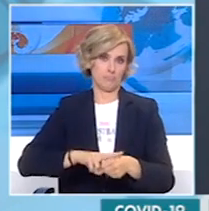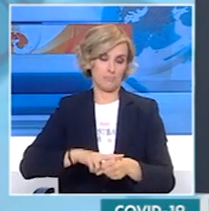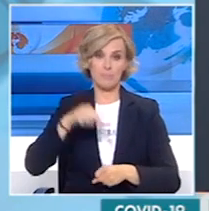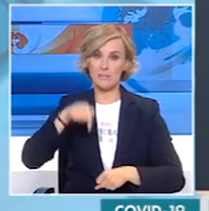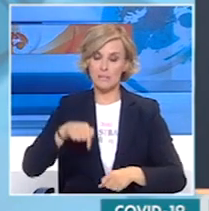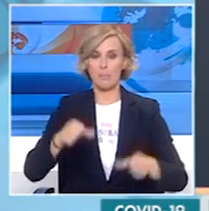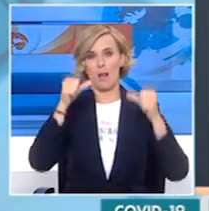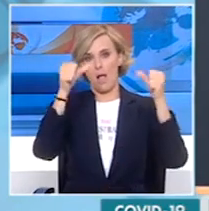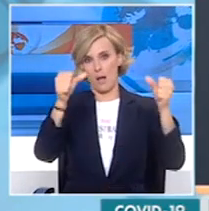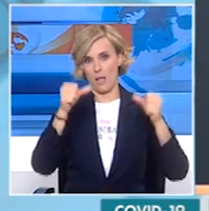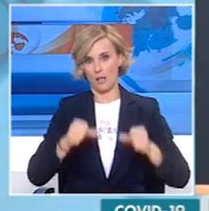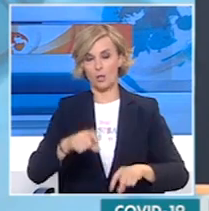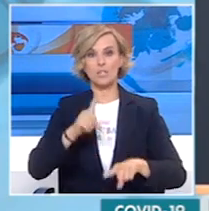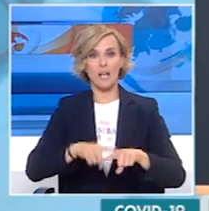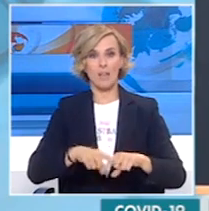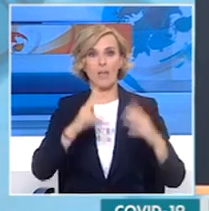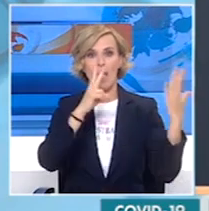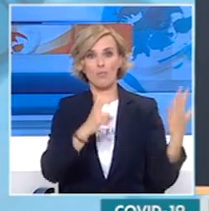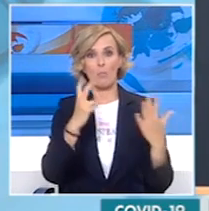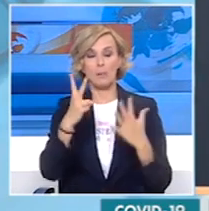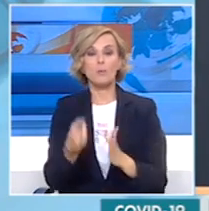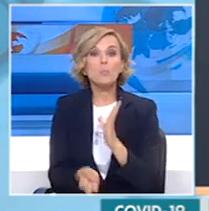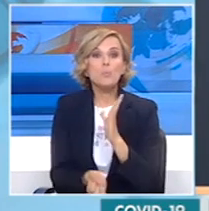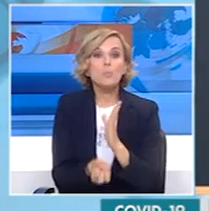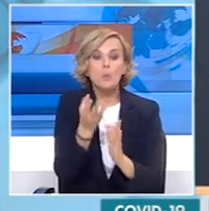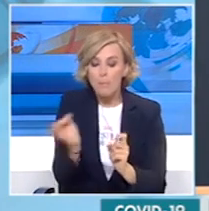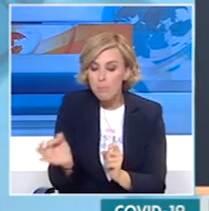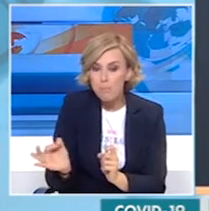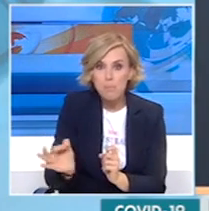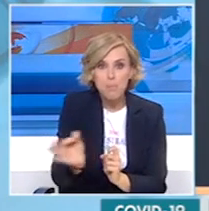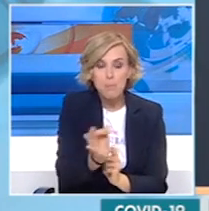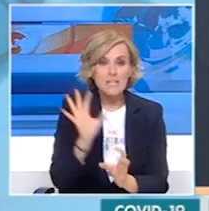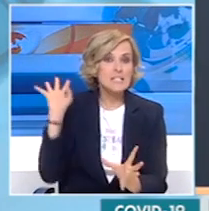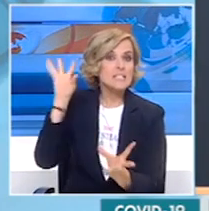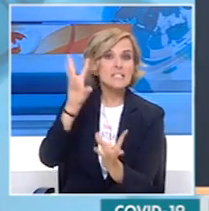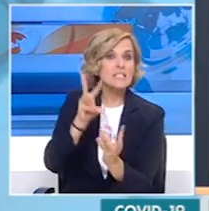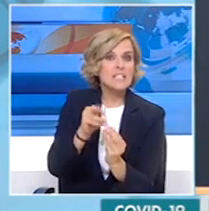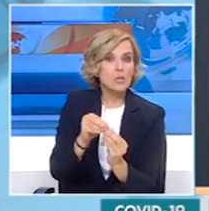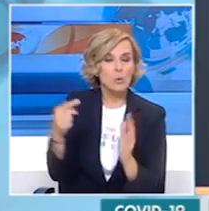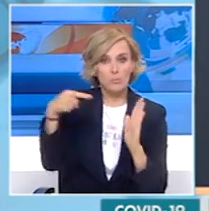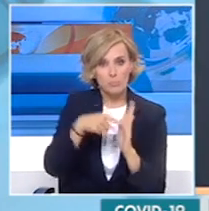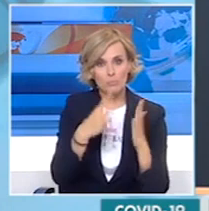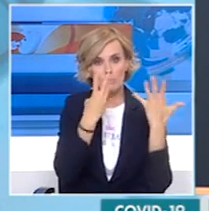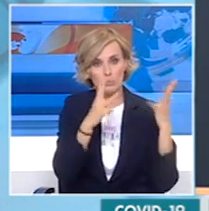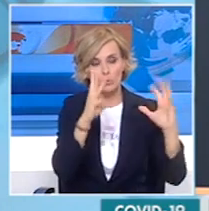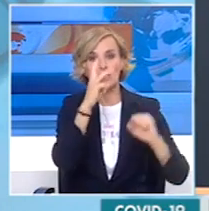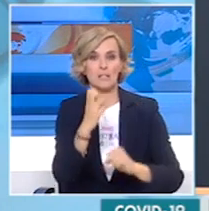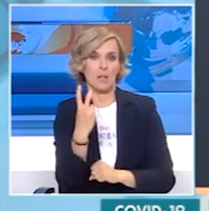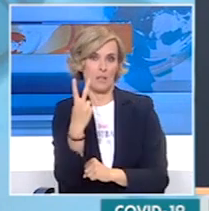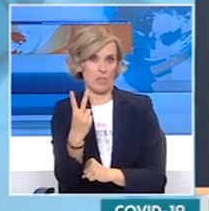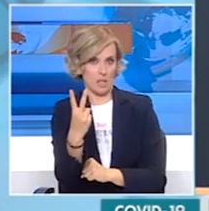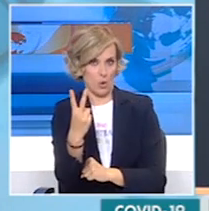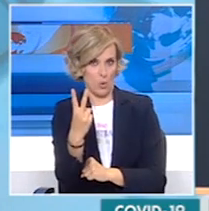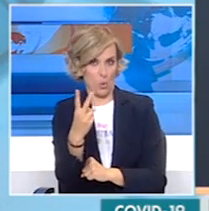Σήμερα ανακοινώνουμε 77 νέα κρούσματα του νέου ιού στη χώρα. Ο συνολικός αριθμός των κρούσματων είναι 1.832, εκ